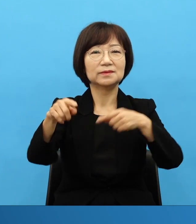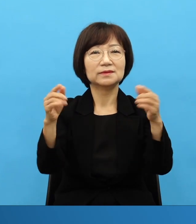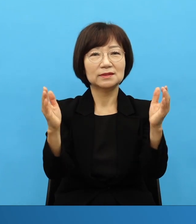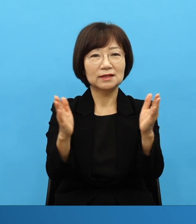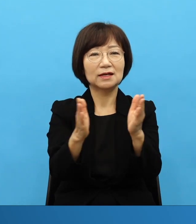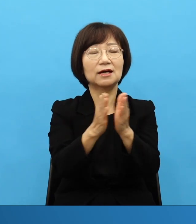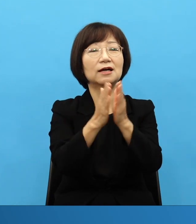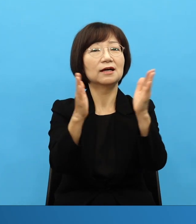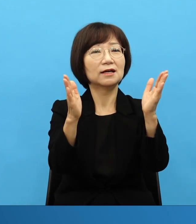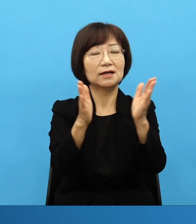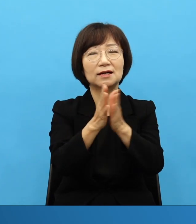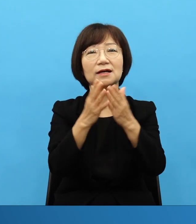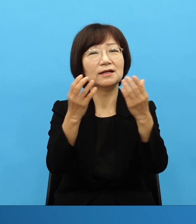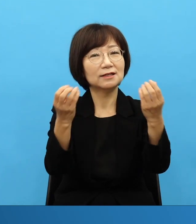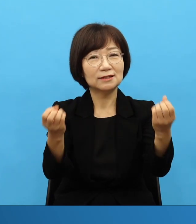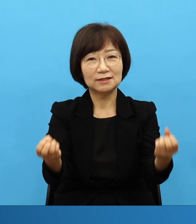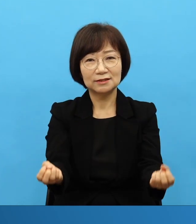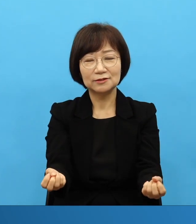조각하시도다.